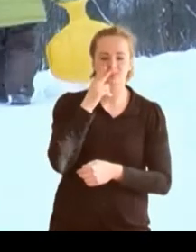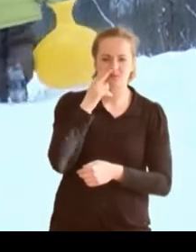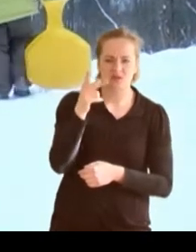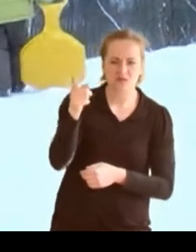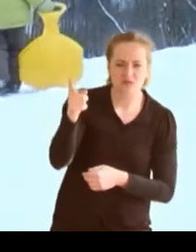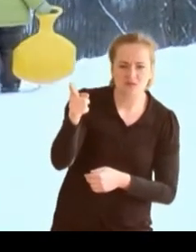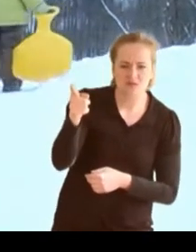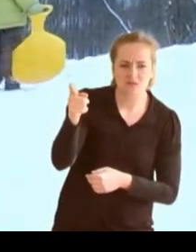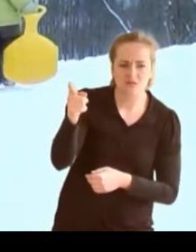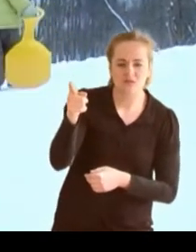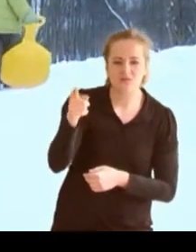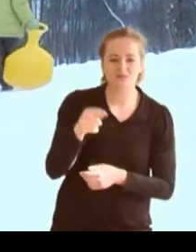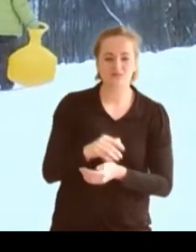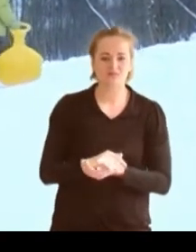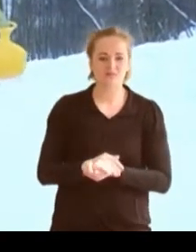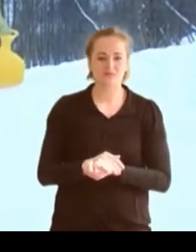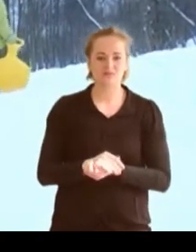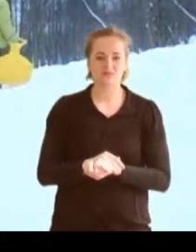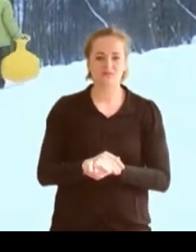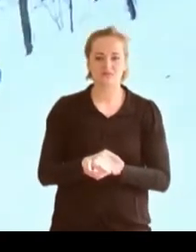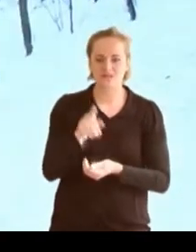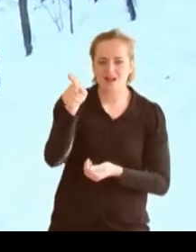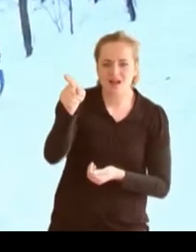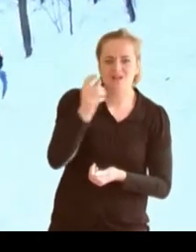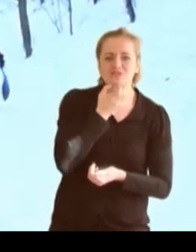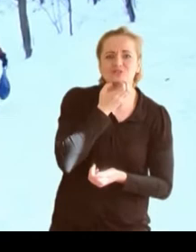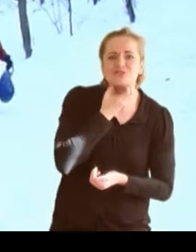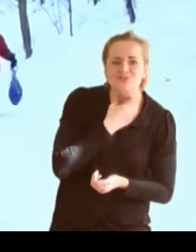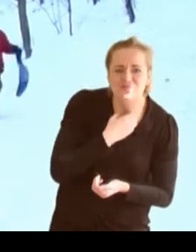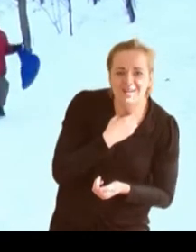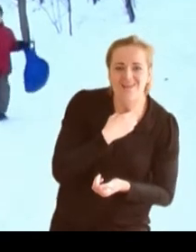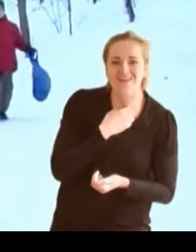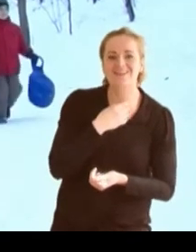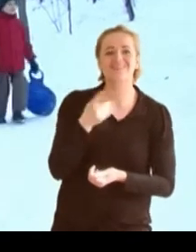ėjo ir pamatė šuniuką.